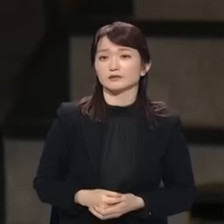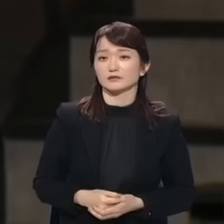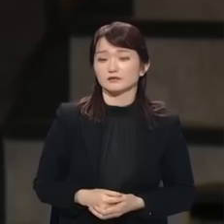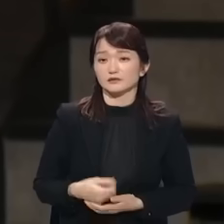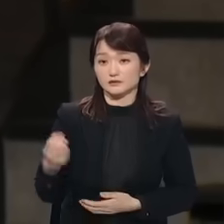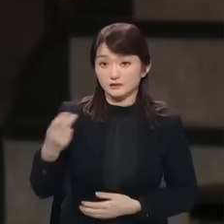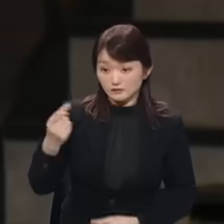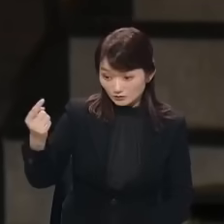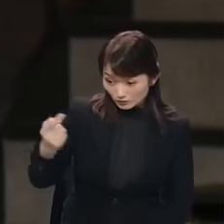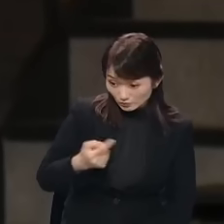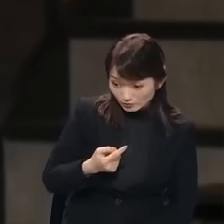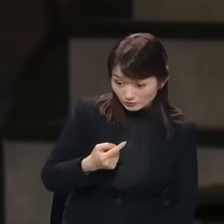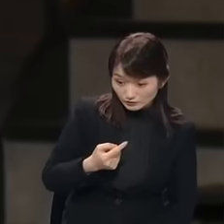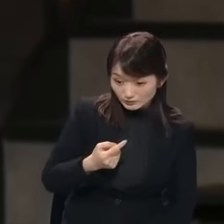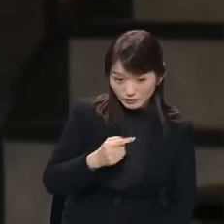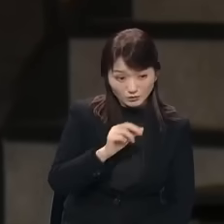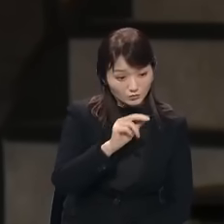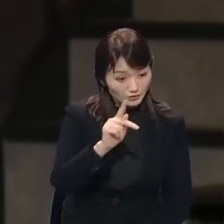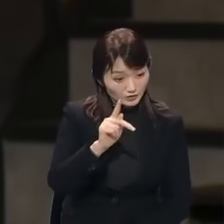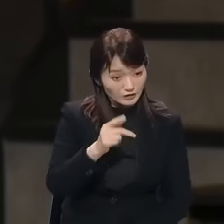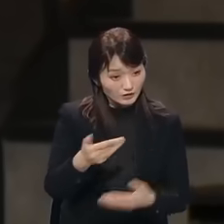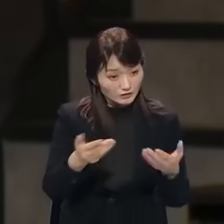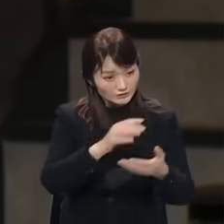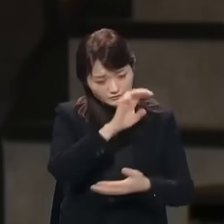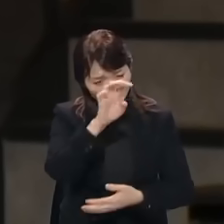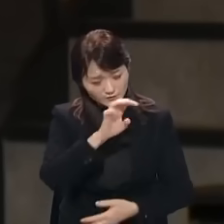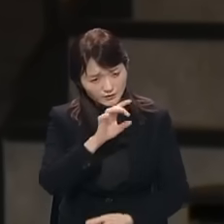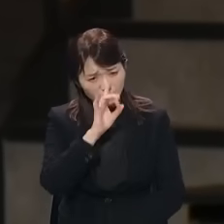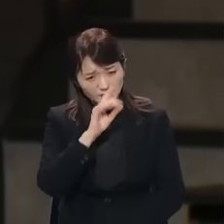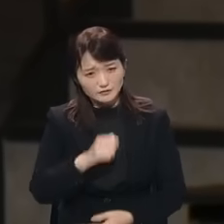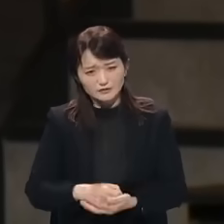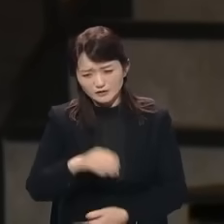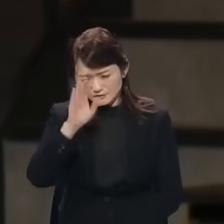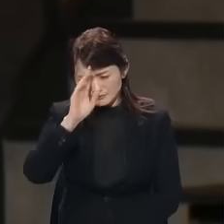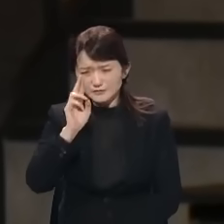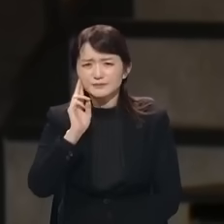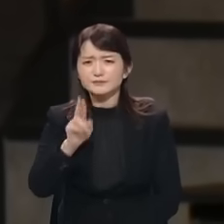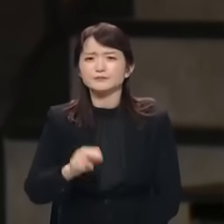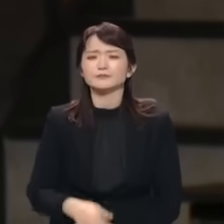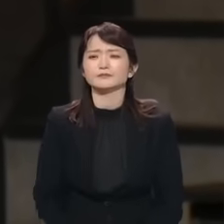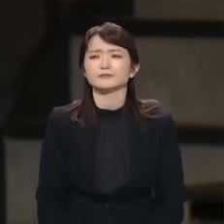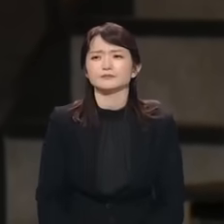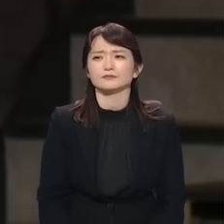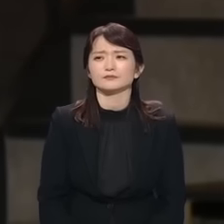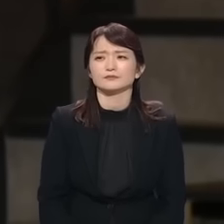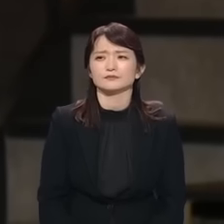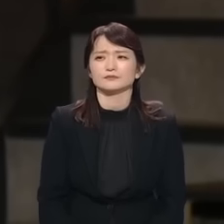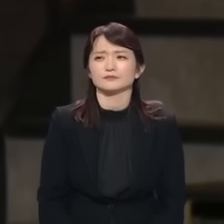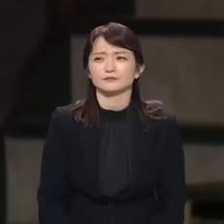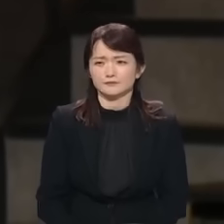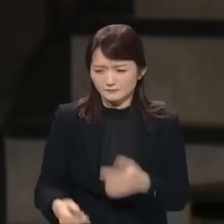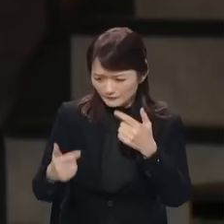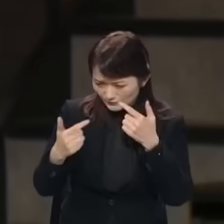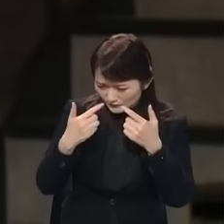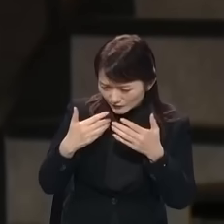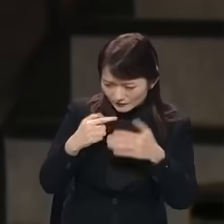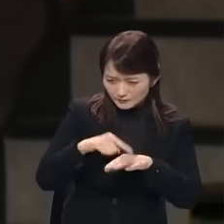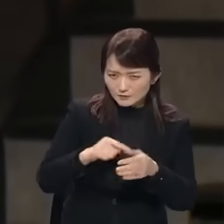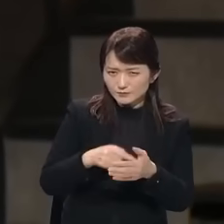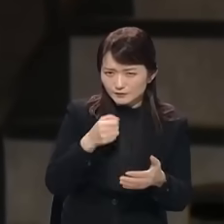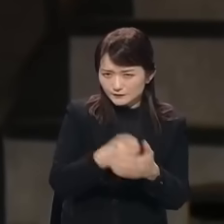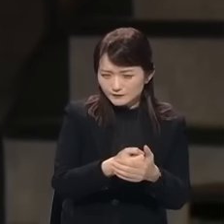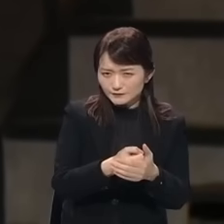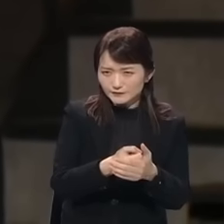사람이 온다고 해서 다시 받아주는게 반복돼서는이 증상이 더 심해질뿐입니다 그래서 정말 어 단호하게 마음을 먹으야지